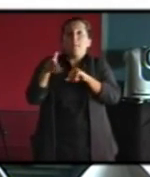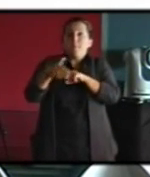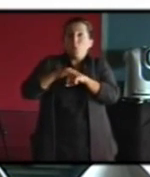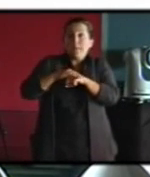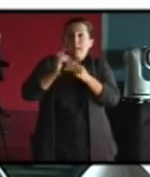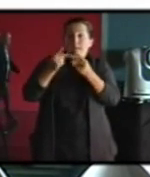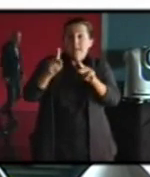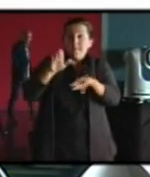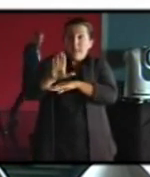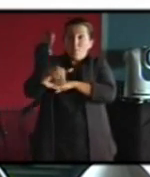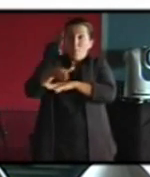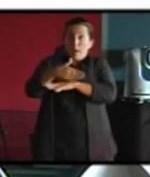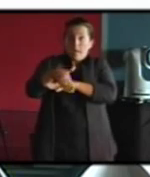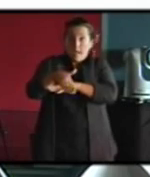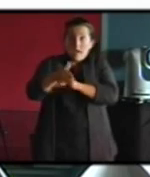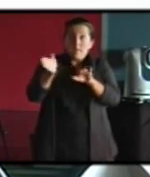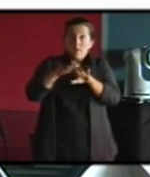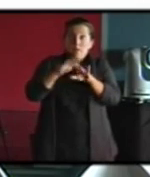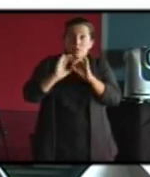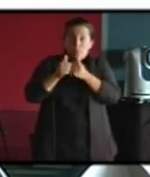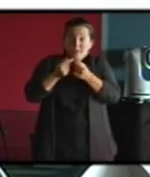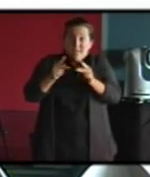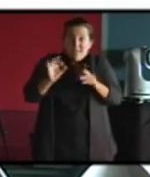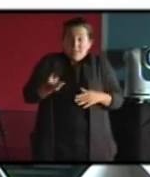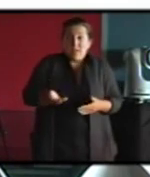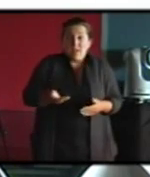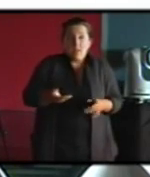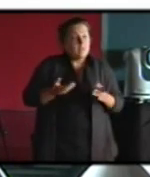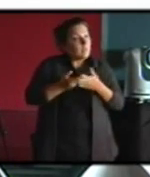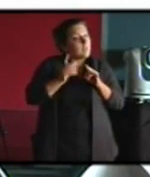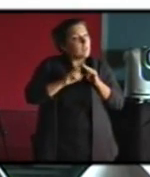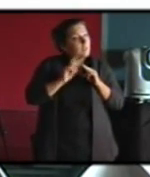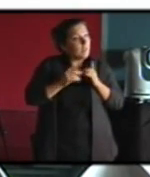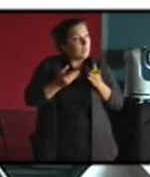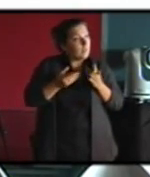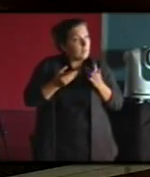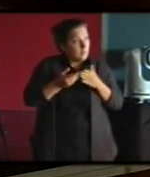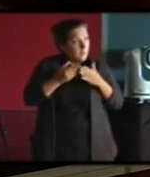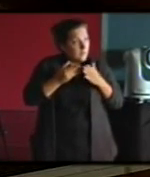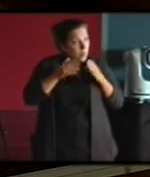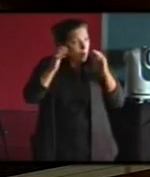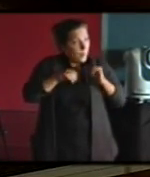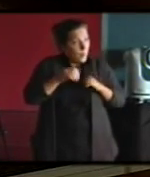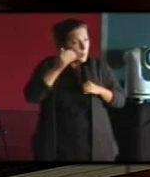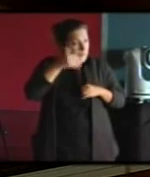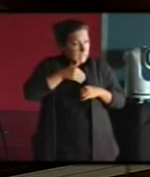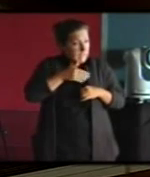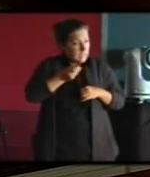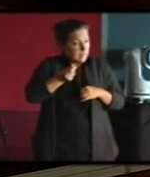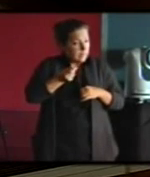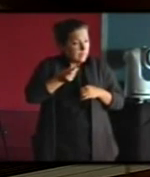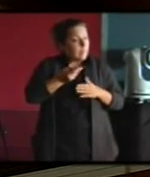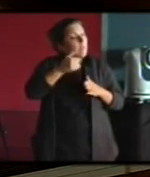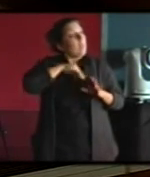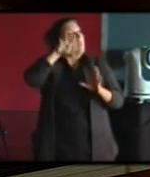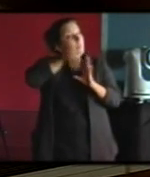politique métropolitaine à l'échelle de l'agglomération montpelliéraine. C'est-à-dire qu'un des éléments de réponse, c'est d'abord la prise en compte dans